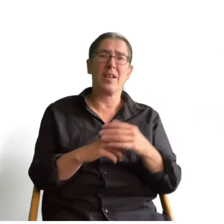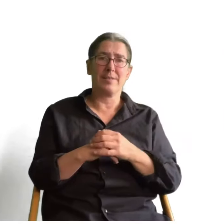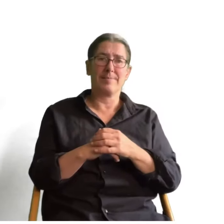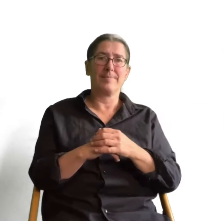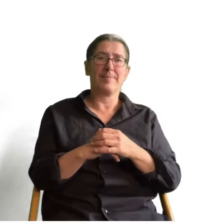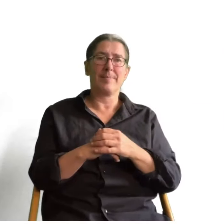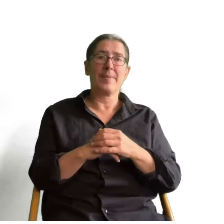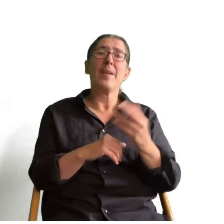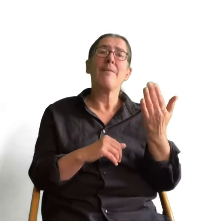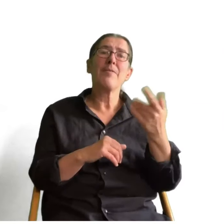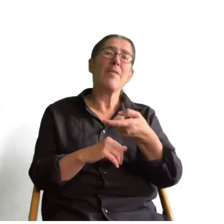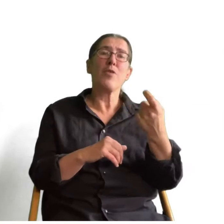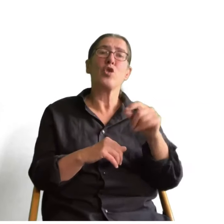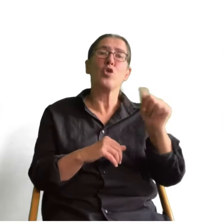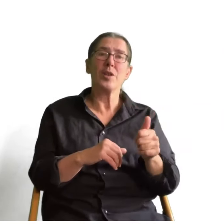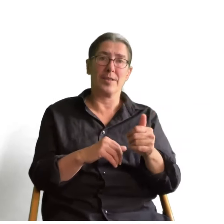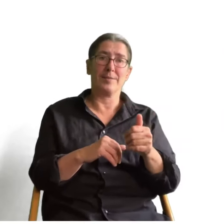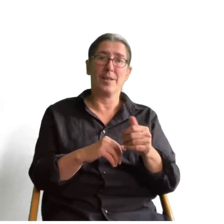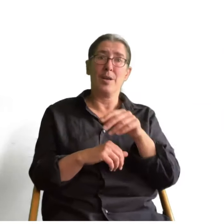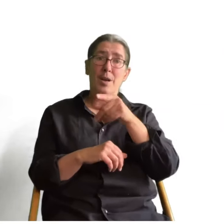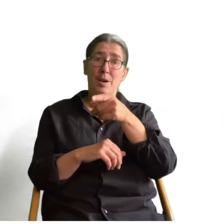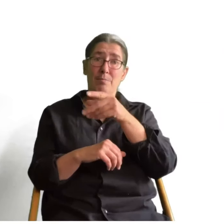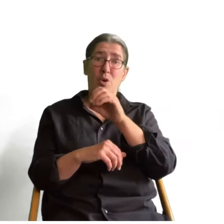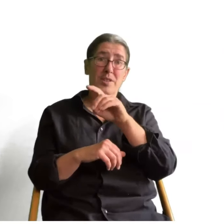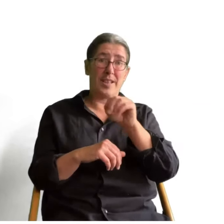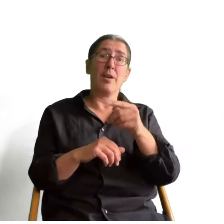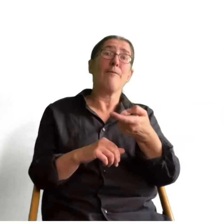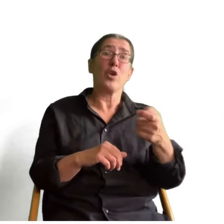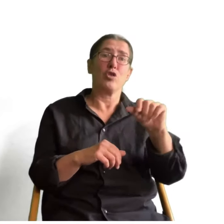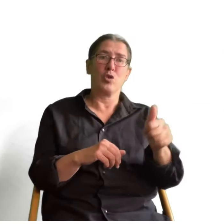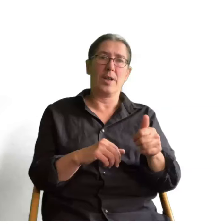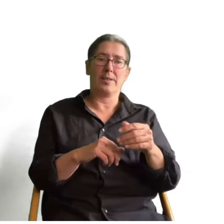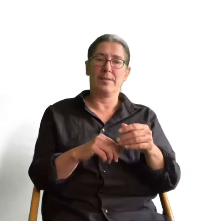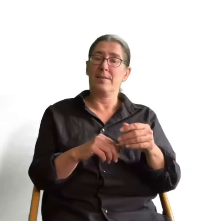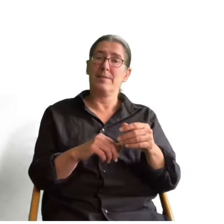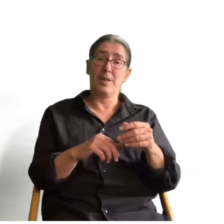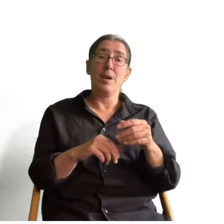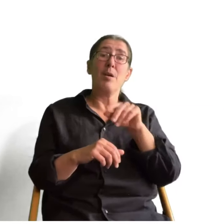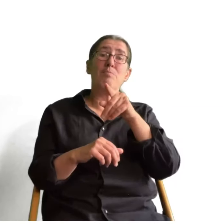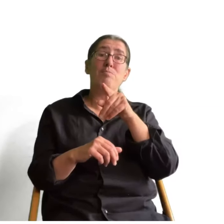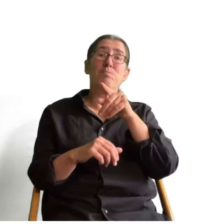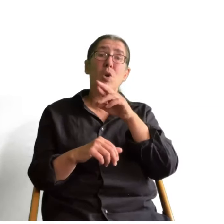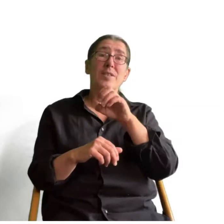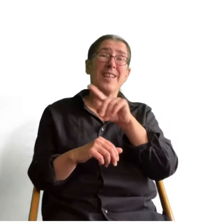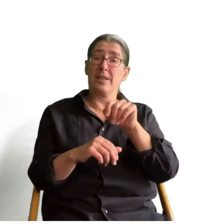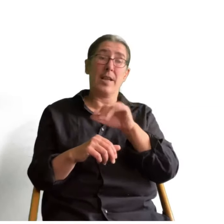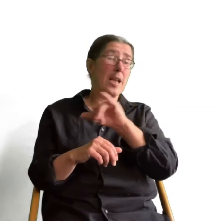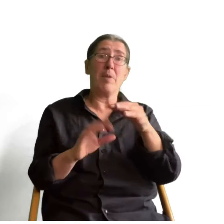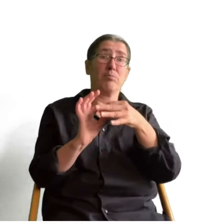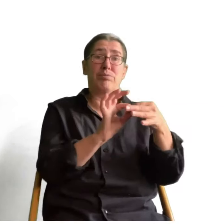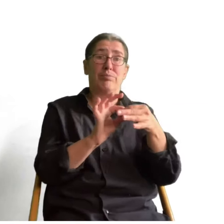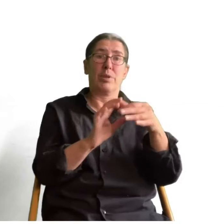In diesem, nicht nur in diesem Beispiel, sondern immer, wie viel von 100? Wie viel von dem Ganzen? Und der Bezugswert ist immer